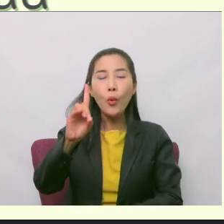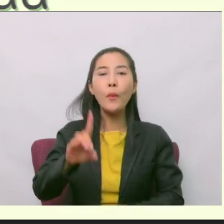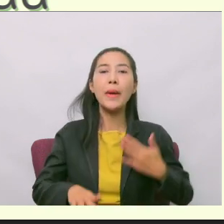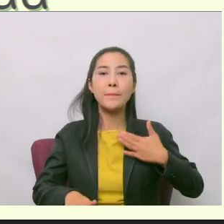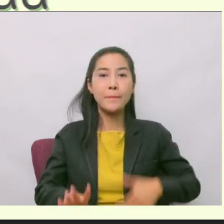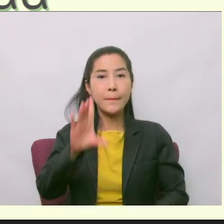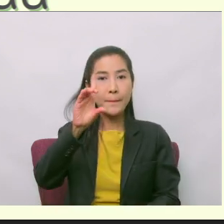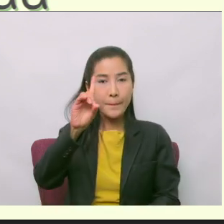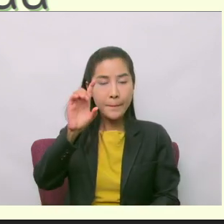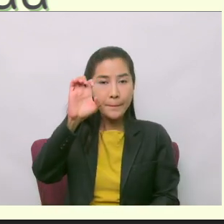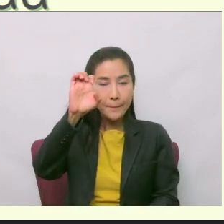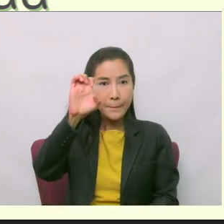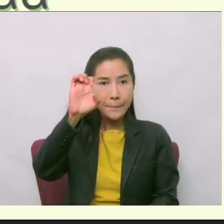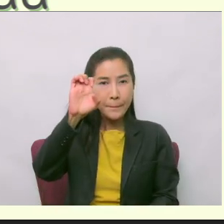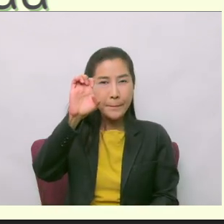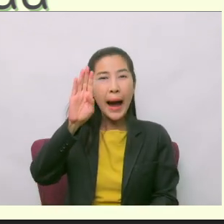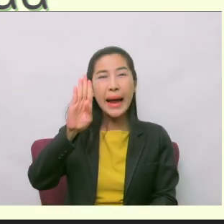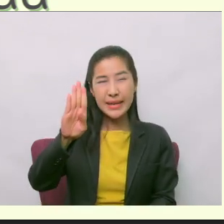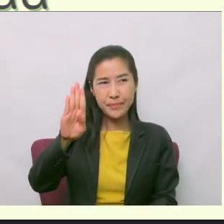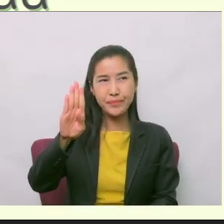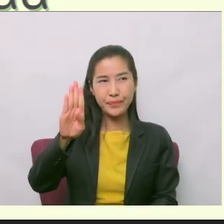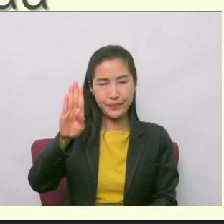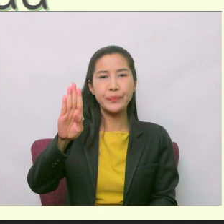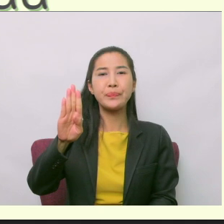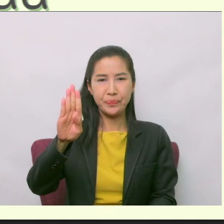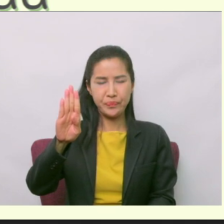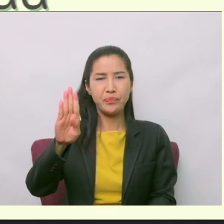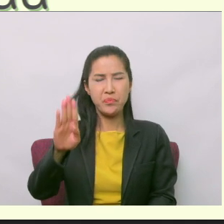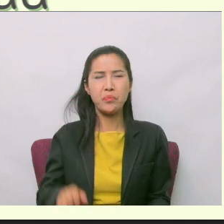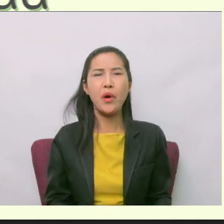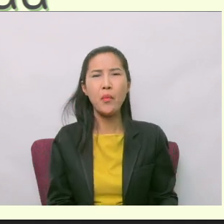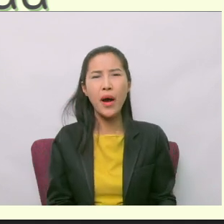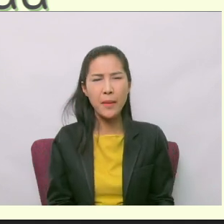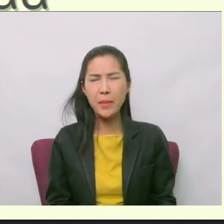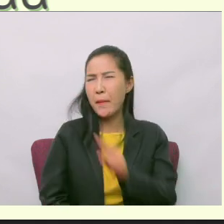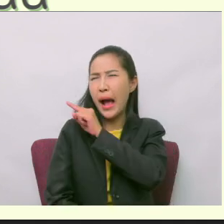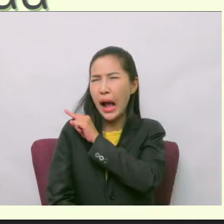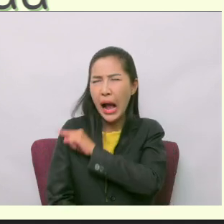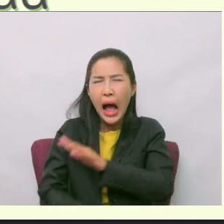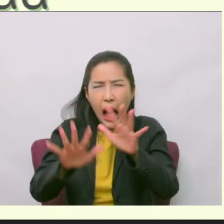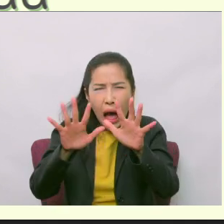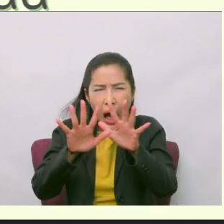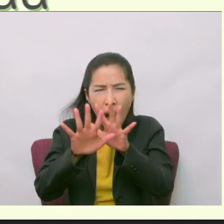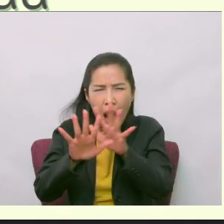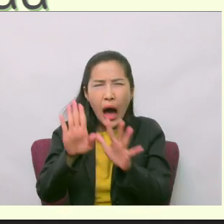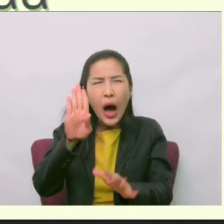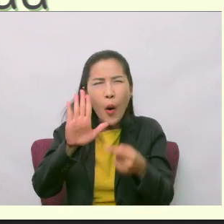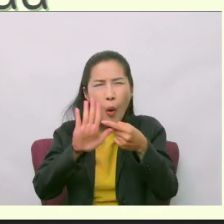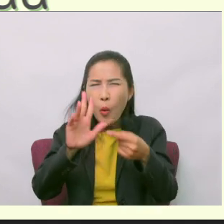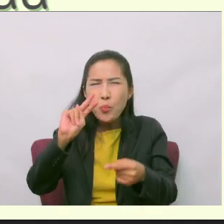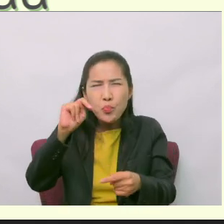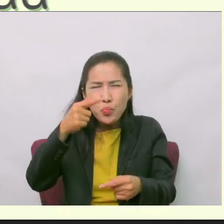ผ้าขาวบางเนี่ยความถี่นะคะของผ้าขาวบางนะคะผ้าขาวบางนี่จะบางแล้วก็จะมี